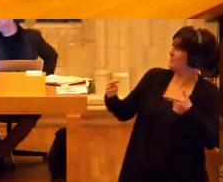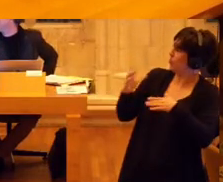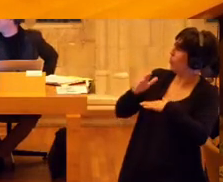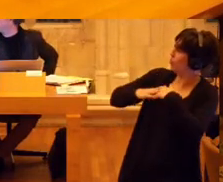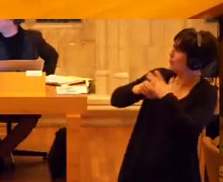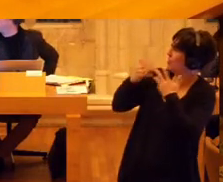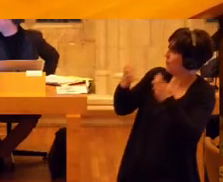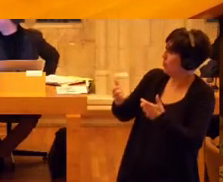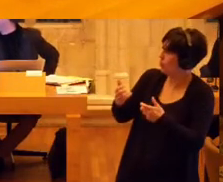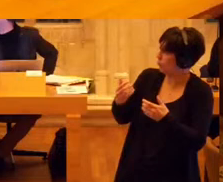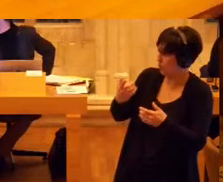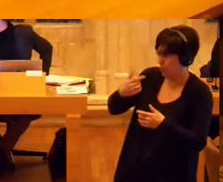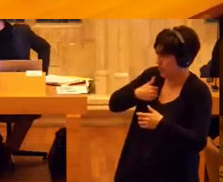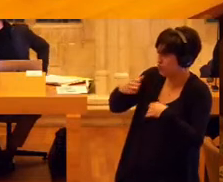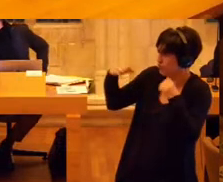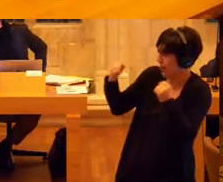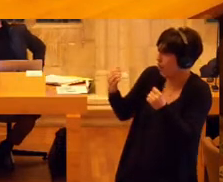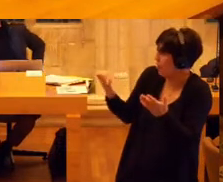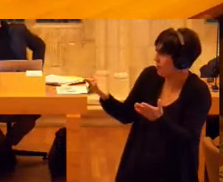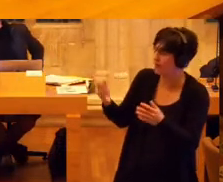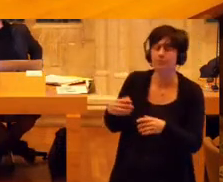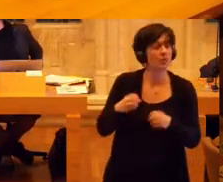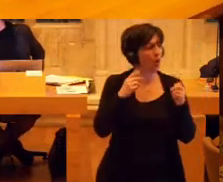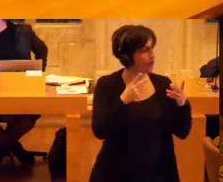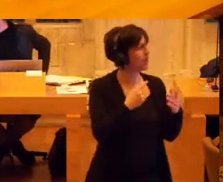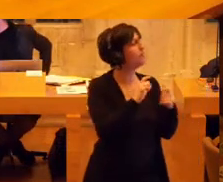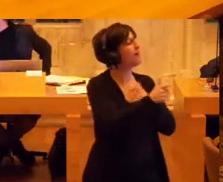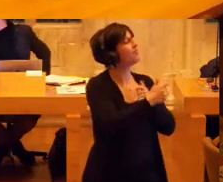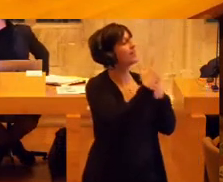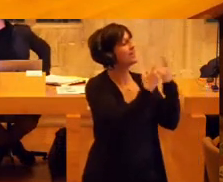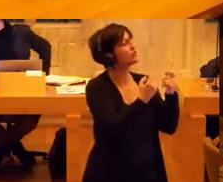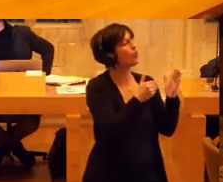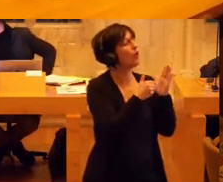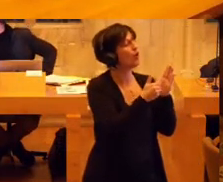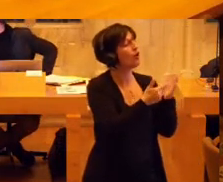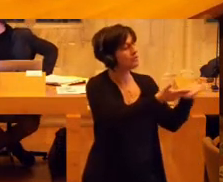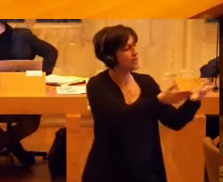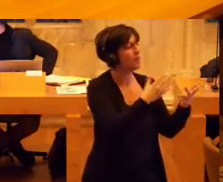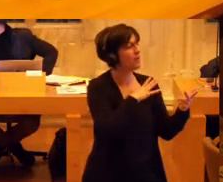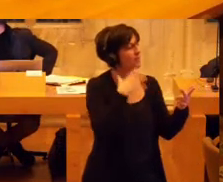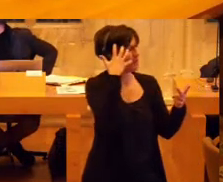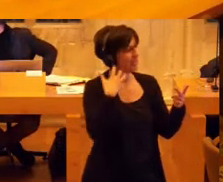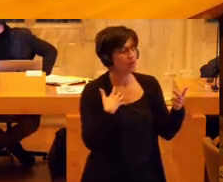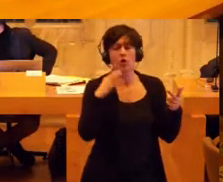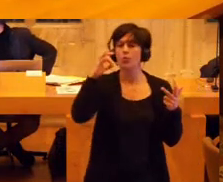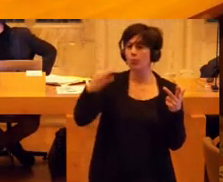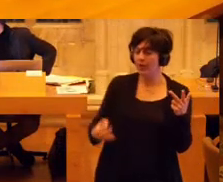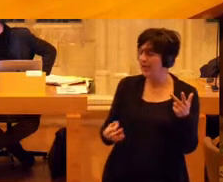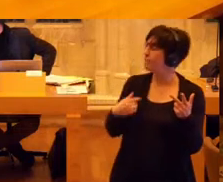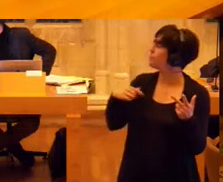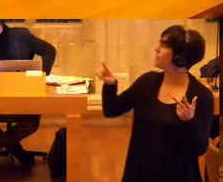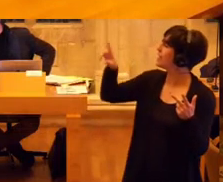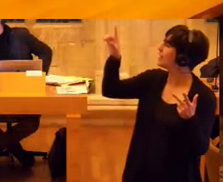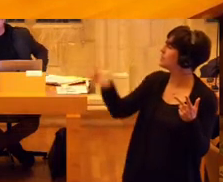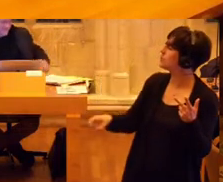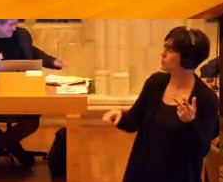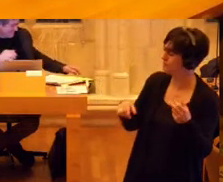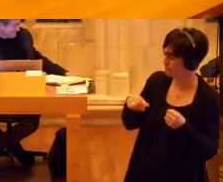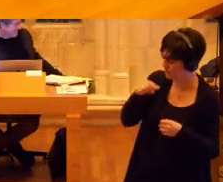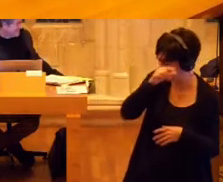On continue avec les questions. Ensuite, Madame Ondagnan. Oui, juste une question. Je vois